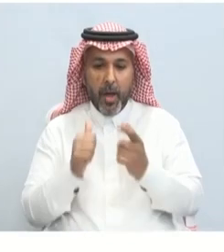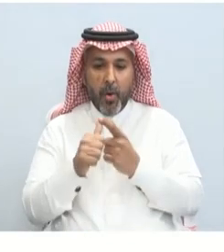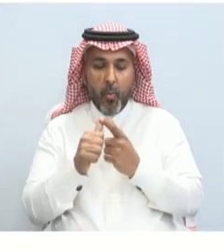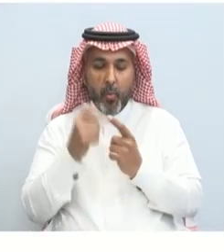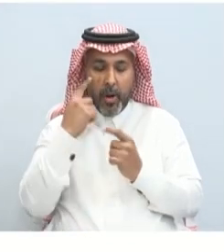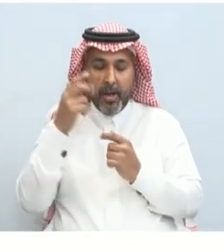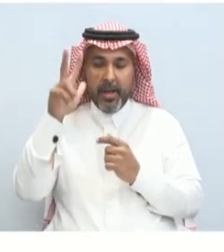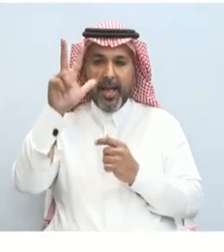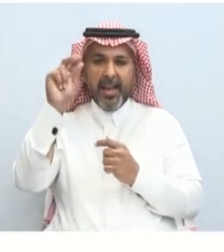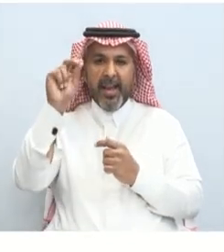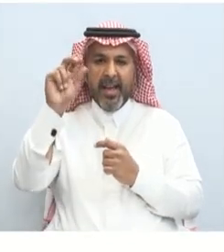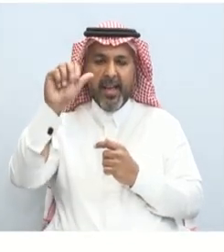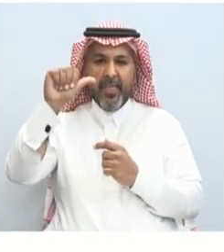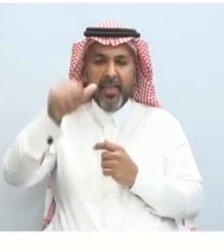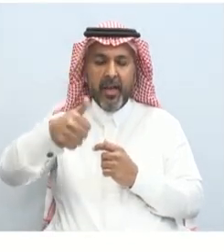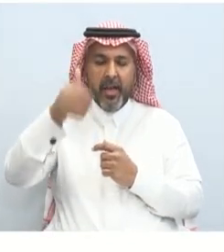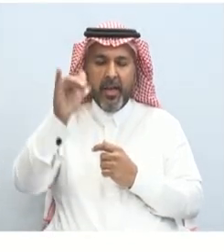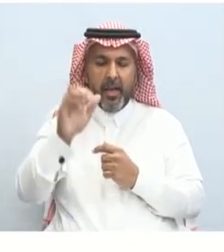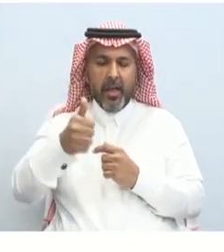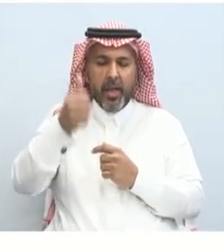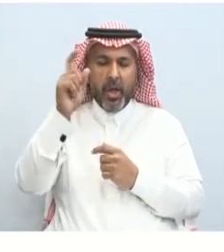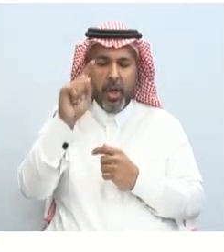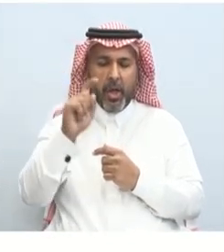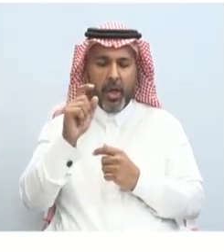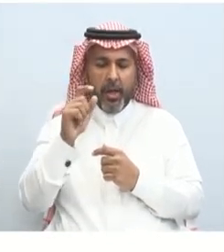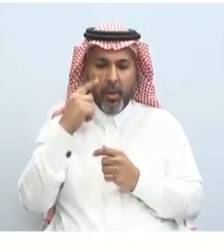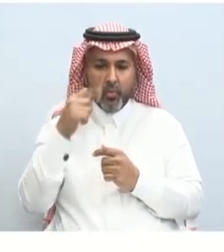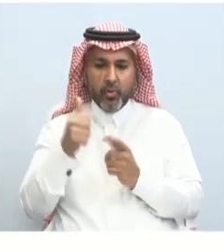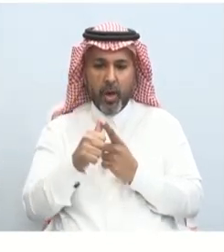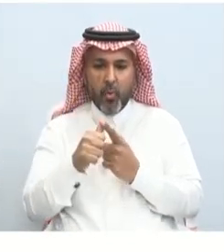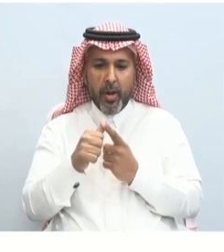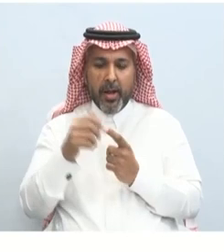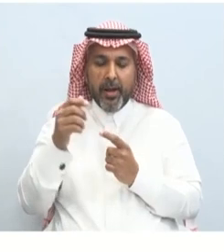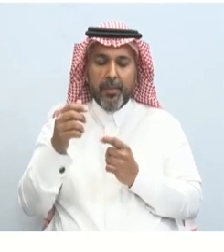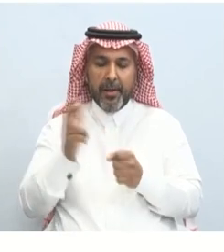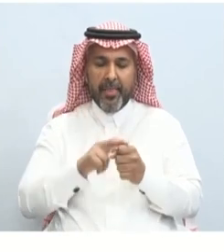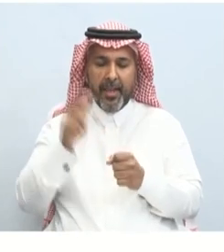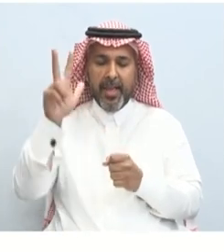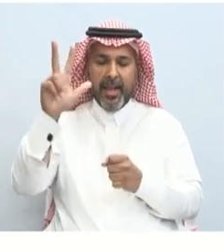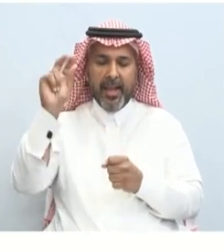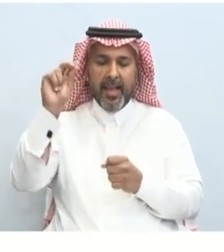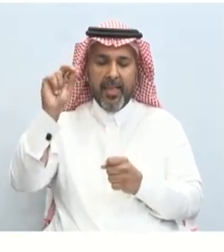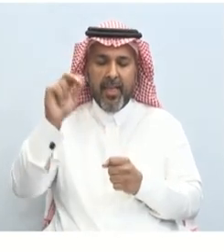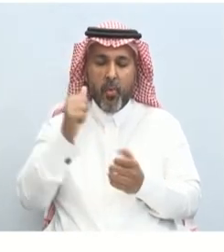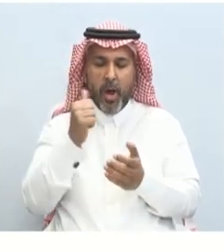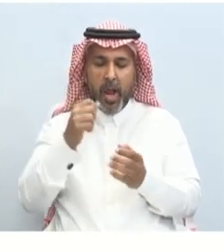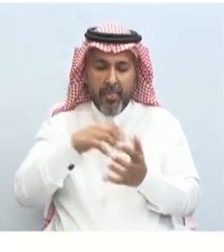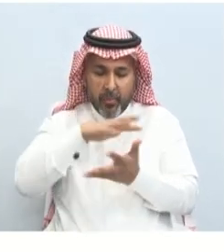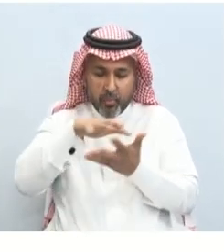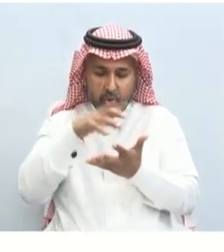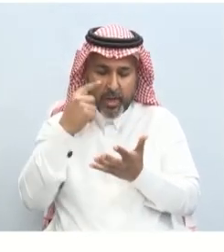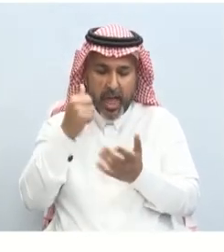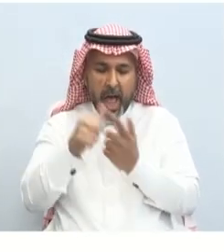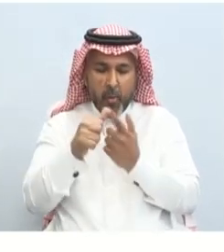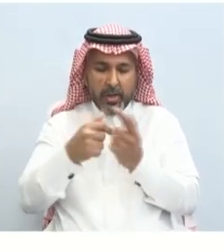عاده ينتهى اليها باسم وذكرناه سابقا اسم النتيجه وهكذا يمكن تحديد اهم